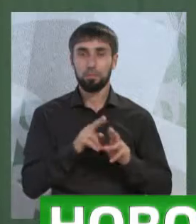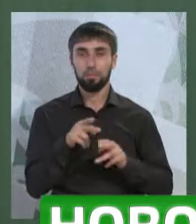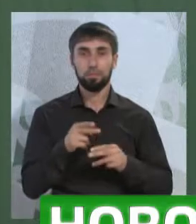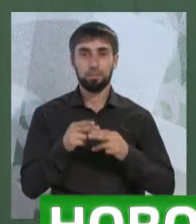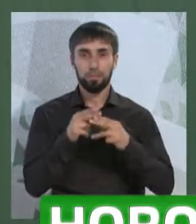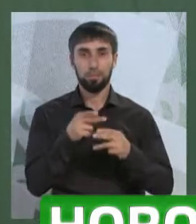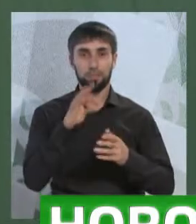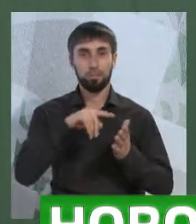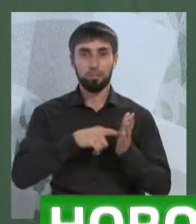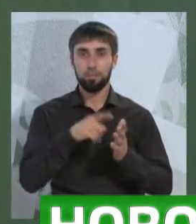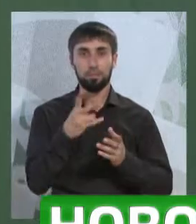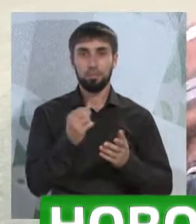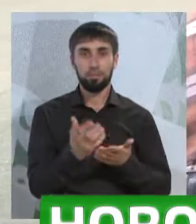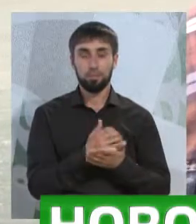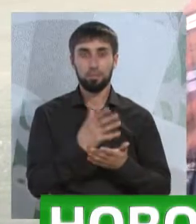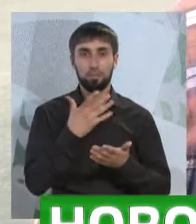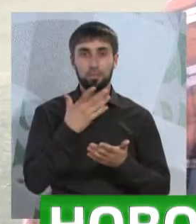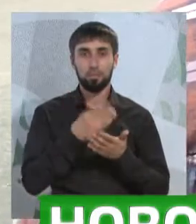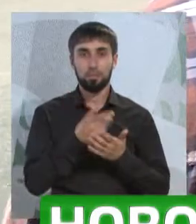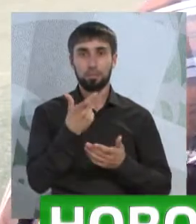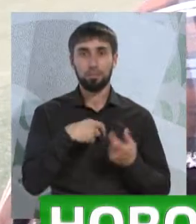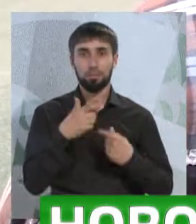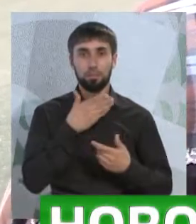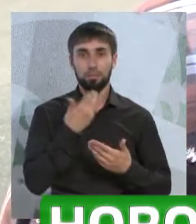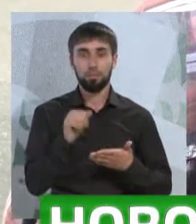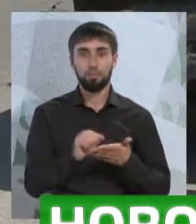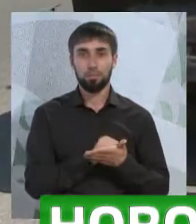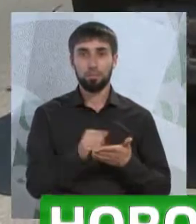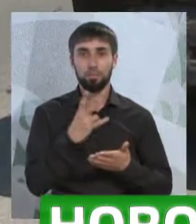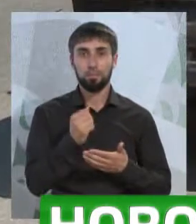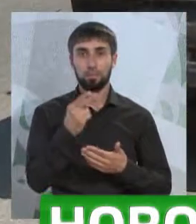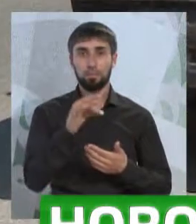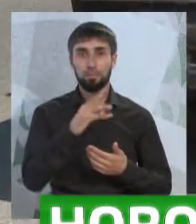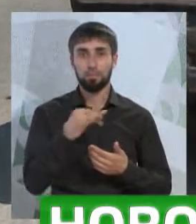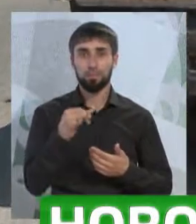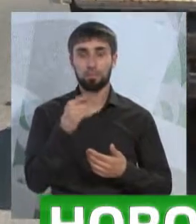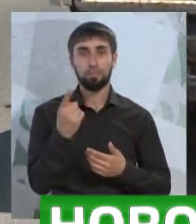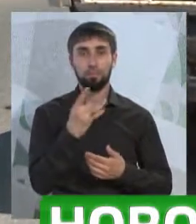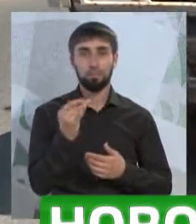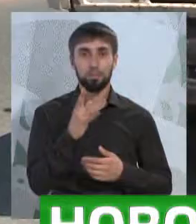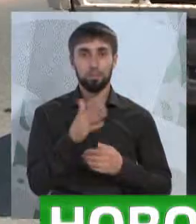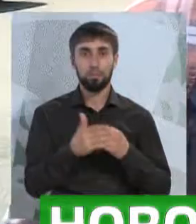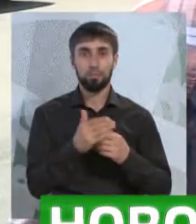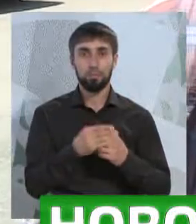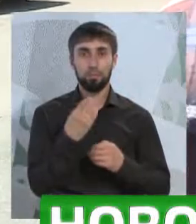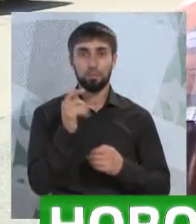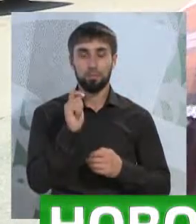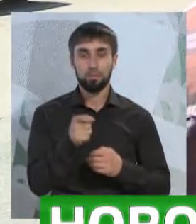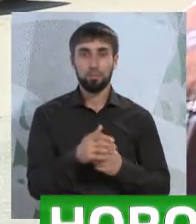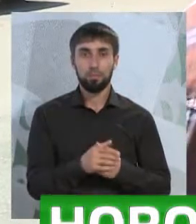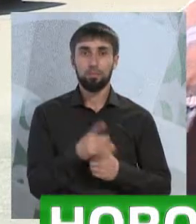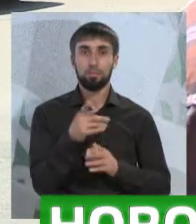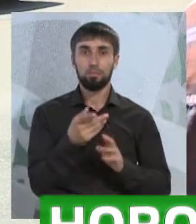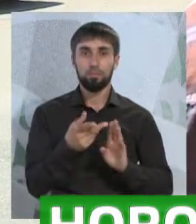точки назначения не удастся. С собой нет никаких документов на продукцию. На первый раз он отделается предупреждением. А давно вы